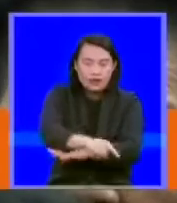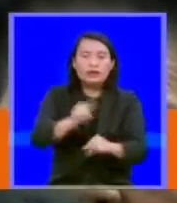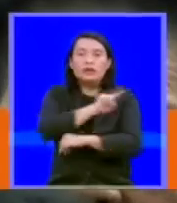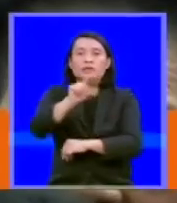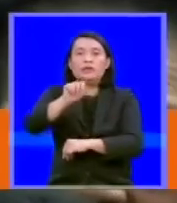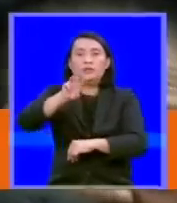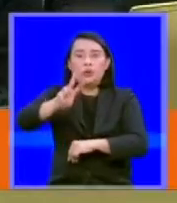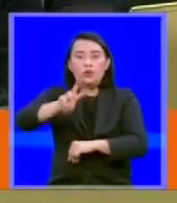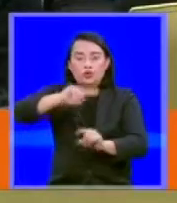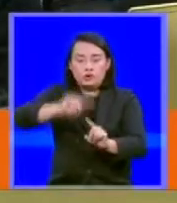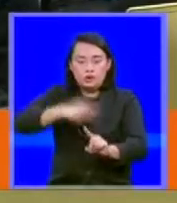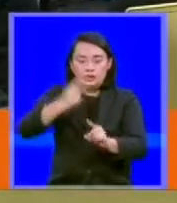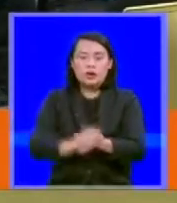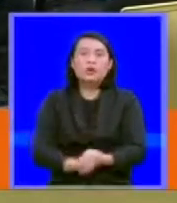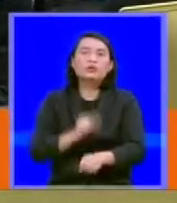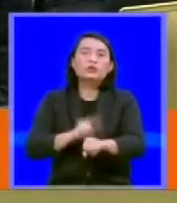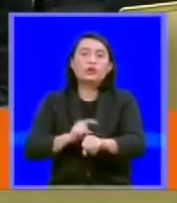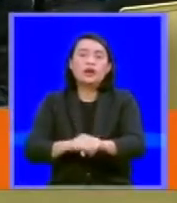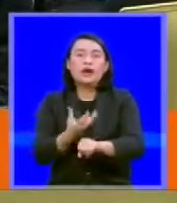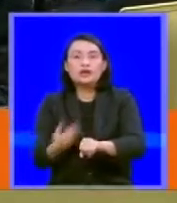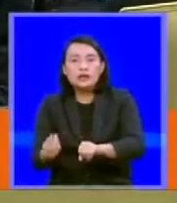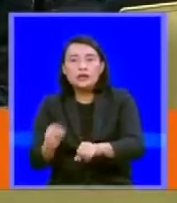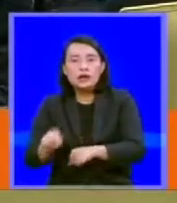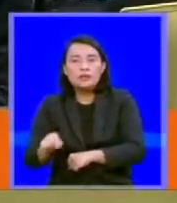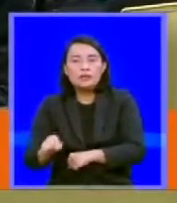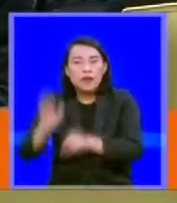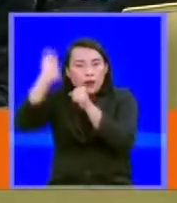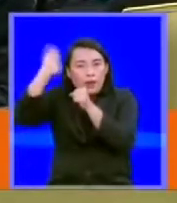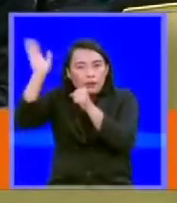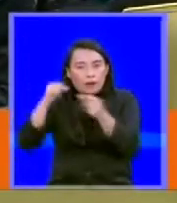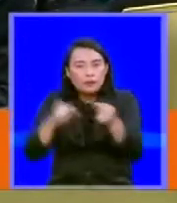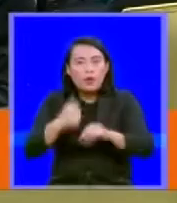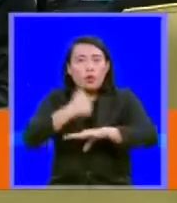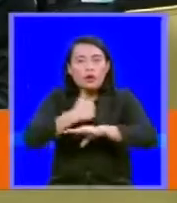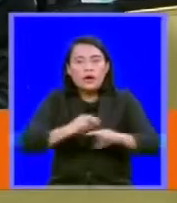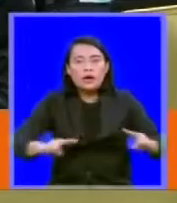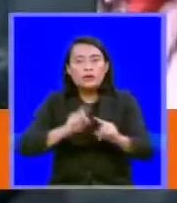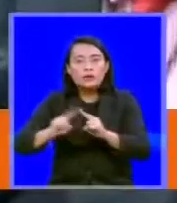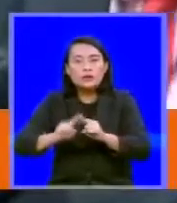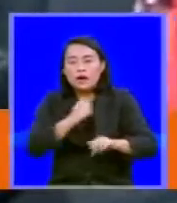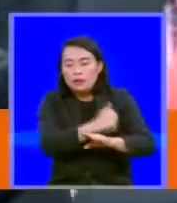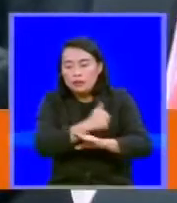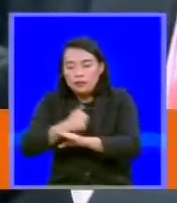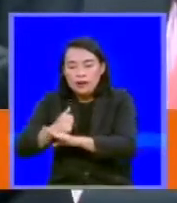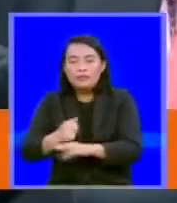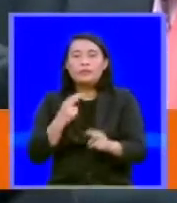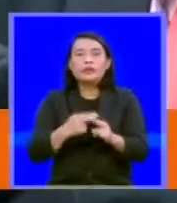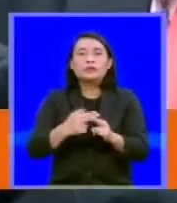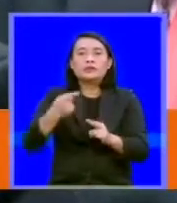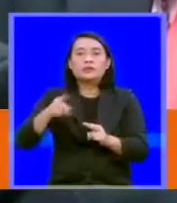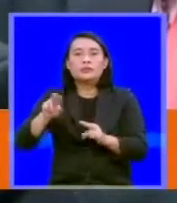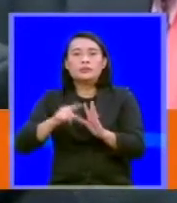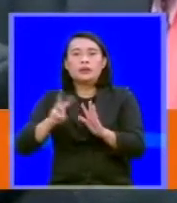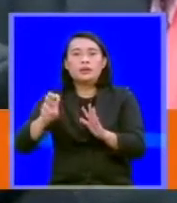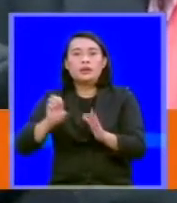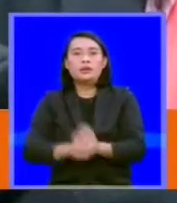พันธ์ส่วนเวลาที่เหลือค่ะก็จะอภิปราย5รัฐมนตรีนะคะโดยแบ่งเป็นการอภิปรายพลเอกประวิตรวงษ์สุวรรณนายวิ